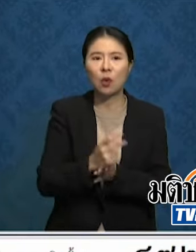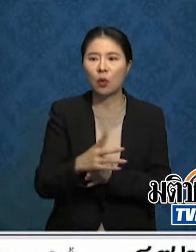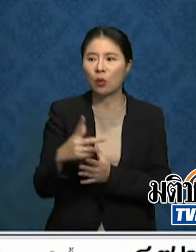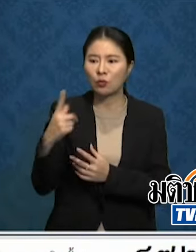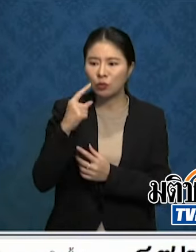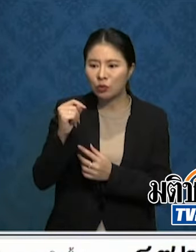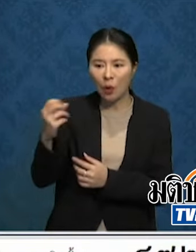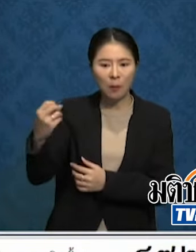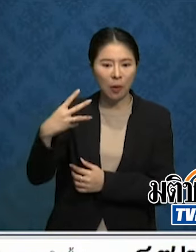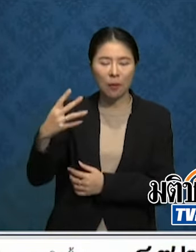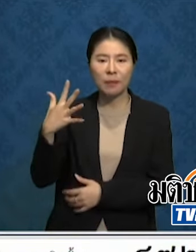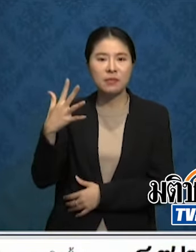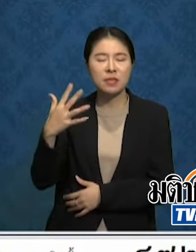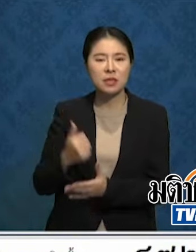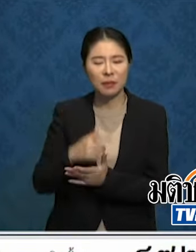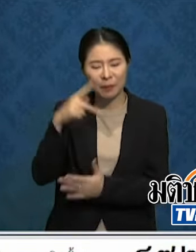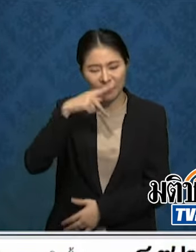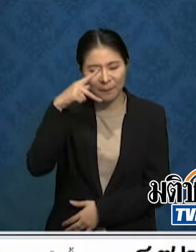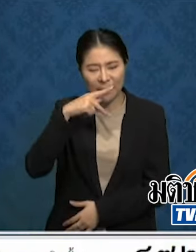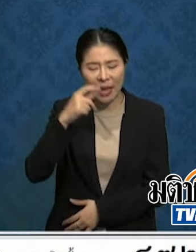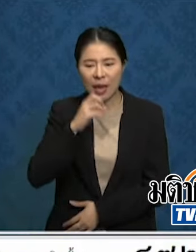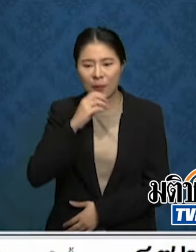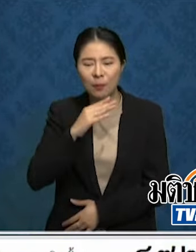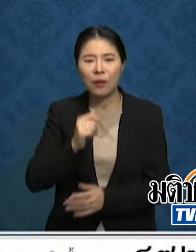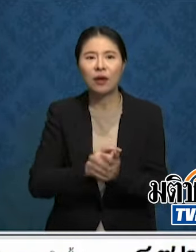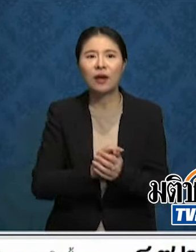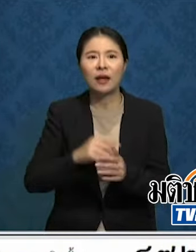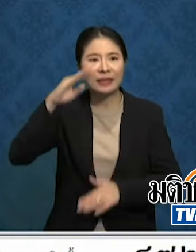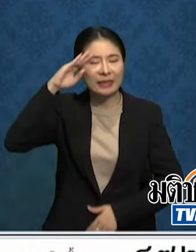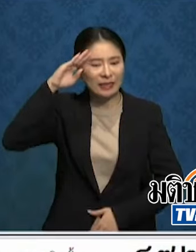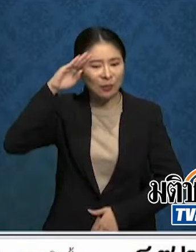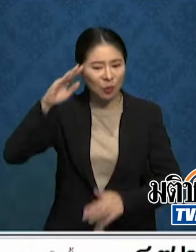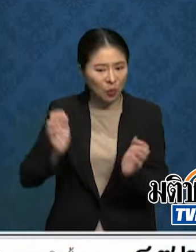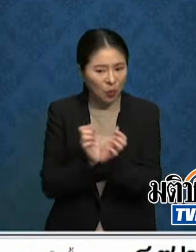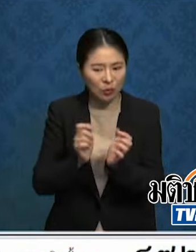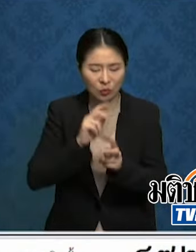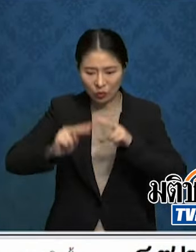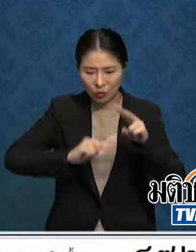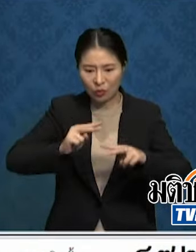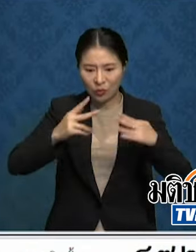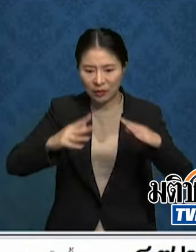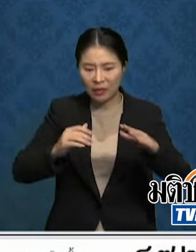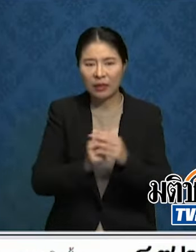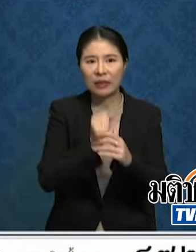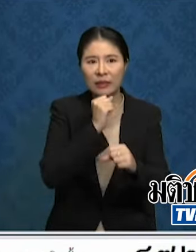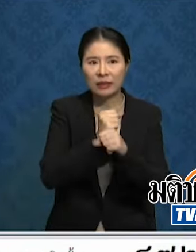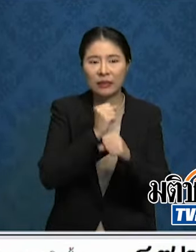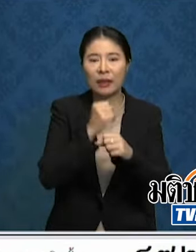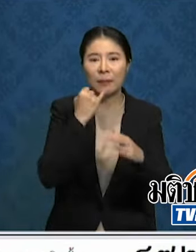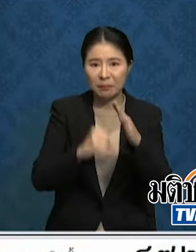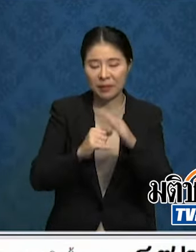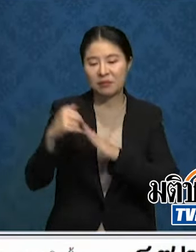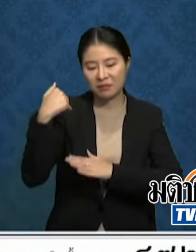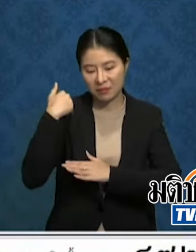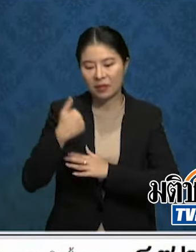ากๆไปกว่านั้นค่ะท่านประธานพอแจ้งเจ้าหน้าที่รัฐนะคะตม.หรือตำรวจเข้ามาตรวจแล้วเนี่ยพอตรวจก็พบการกระทำผิดอยู่เนืองๆนะคะแต่กลับก